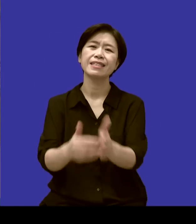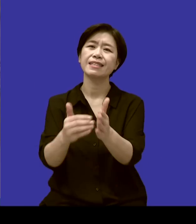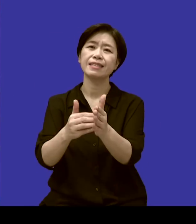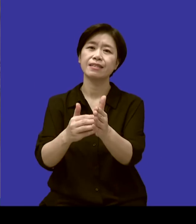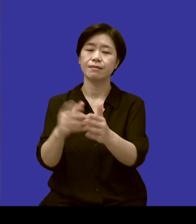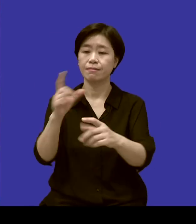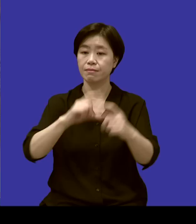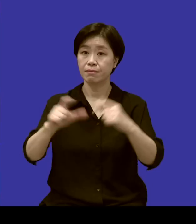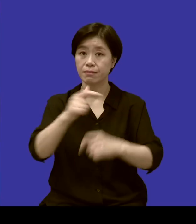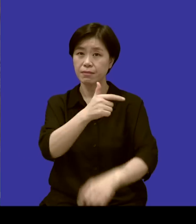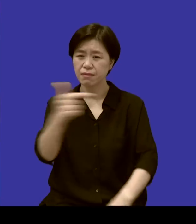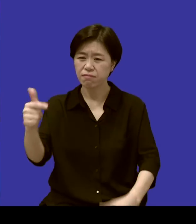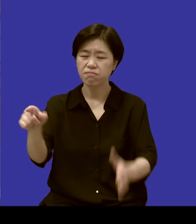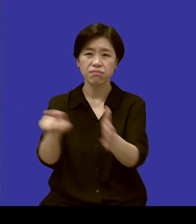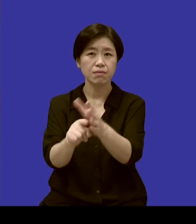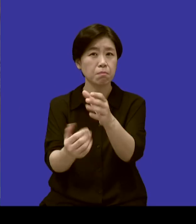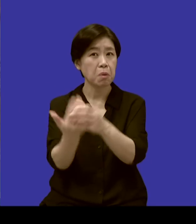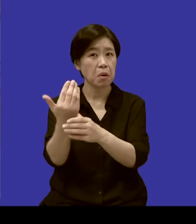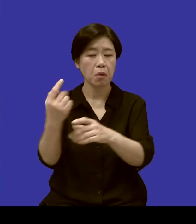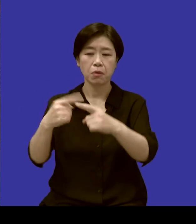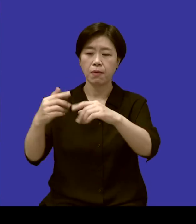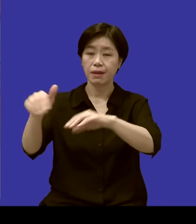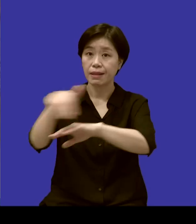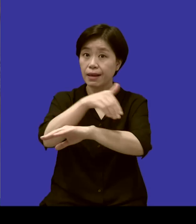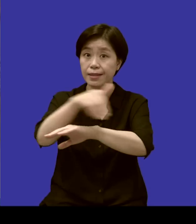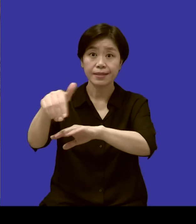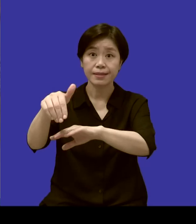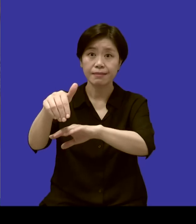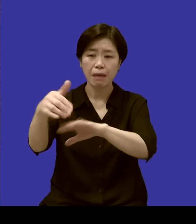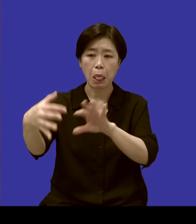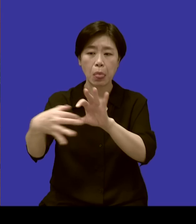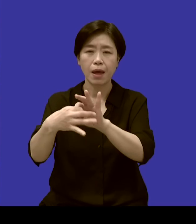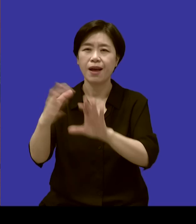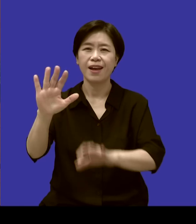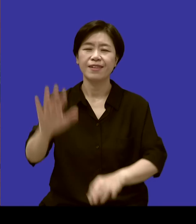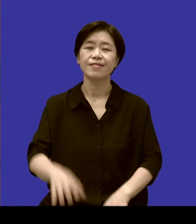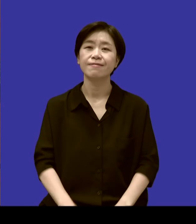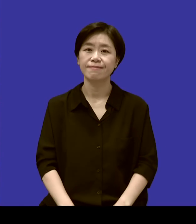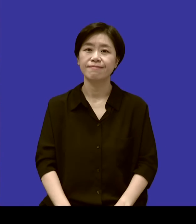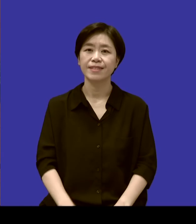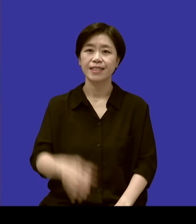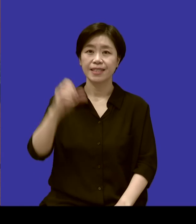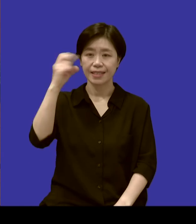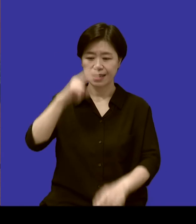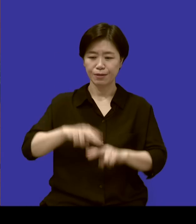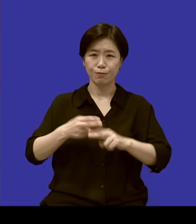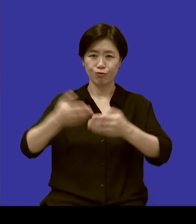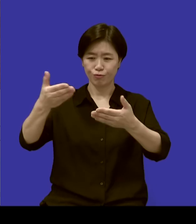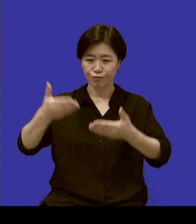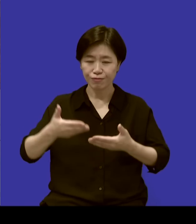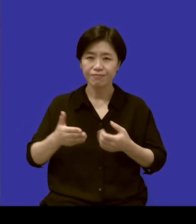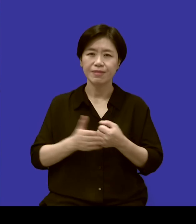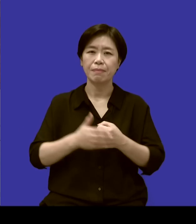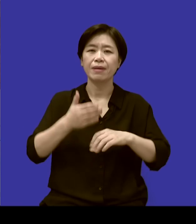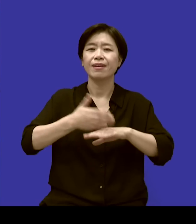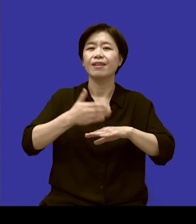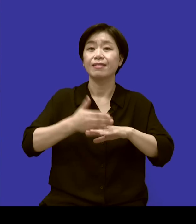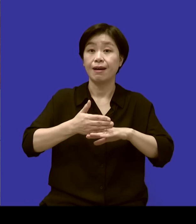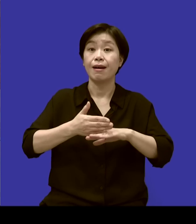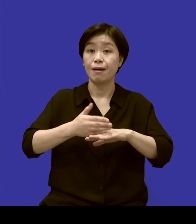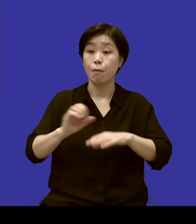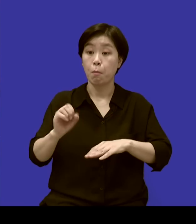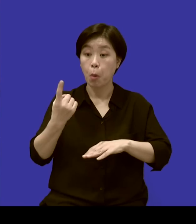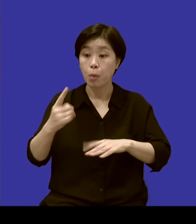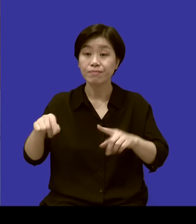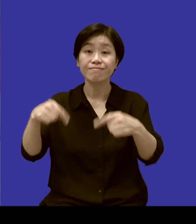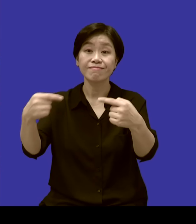예. 큰 뭐 다시 그게 교회를 다니는 거로 연결이 되지는 않았어요. 그러니까 그냥 의리로 가서 네. 밥값한 거죠. 그냥 네네네네. 선물값하고. 네 맞아요.